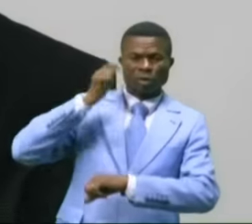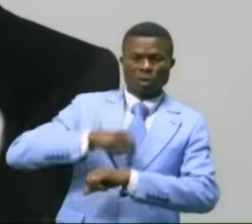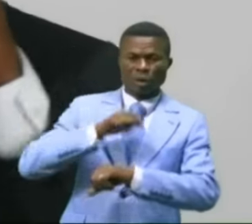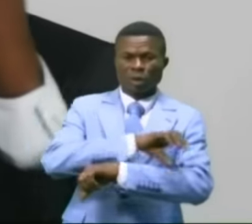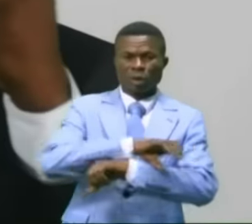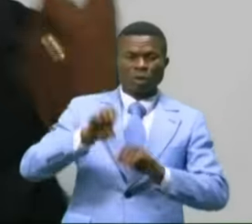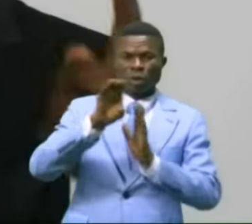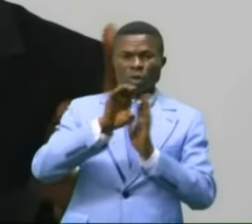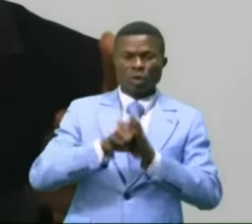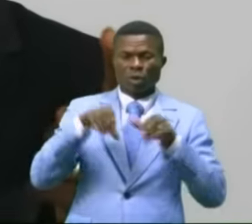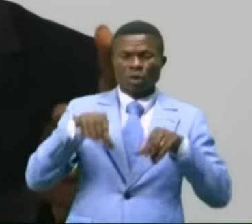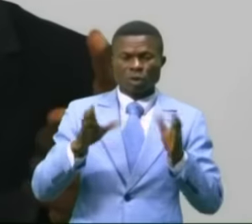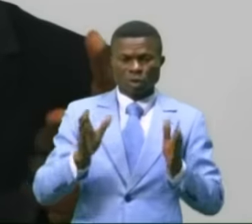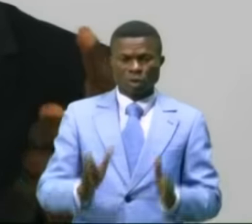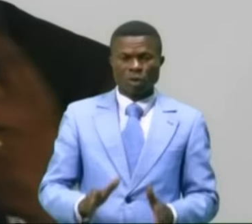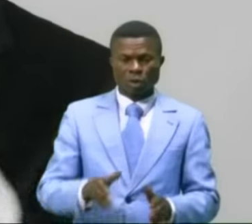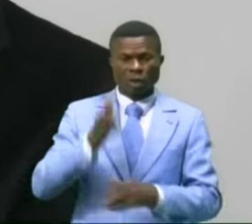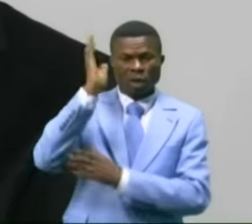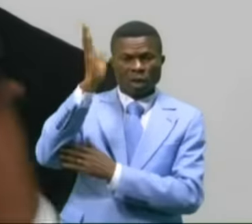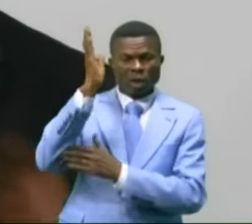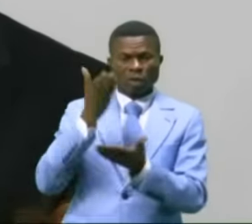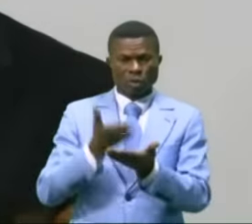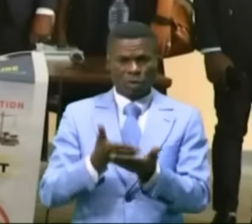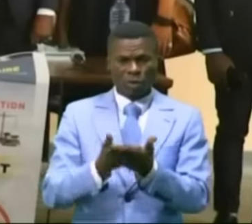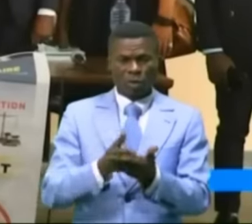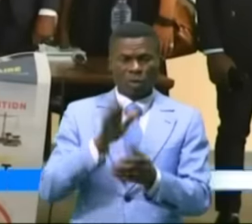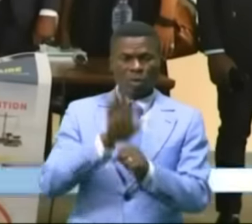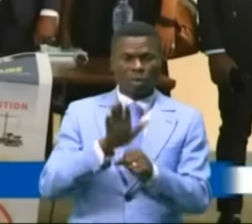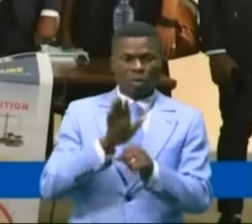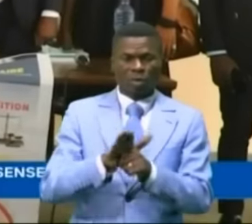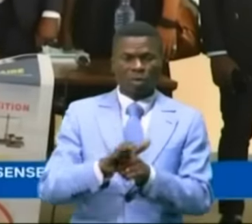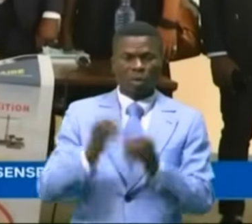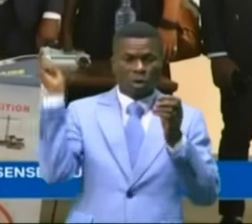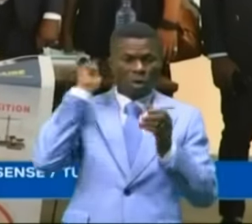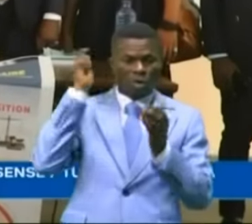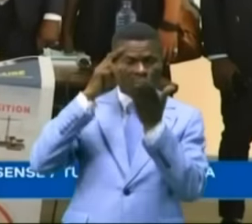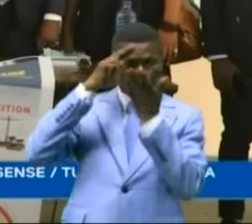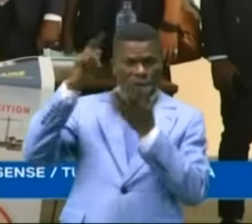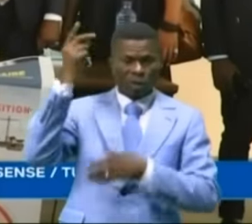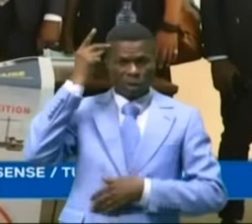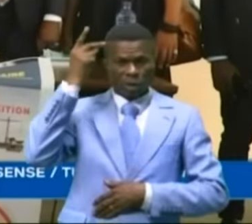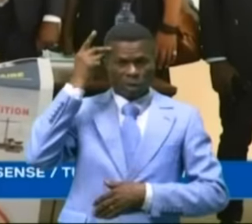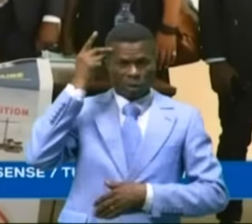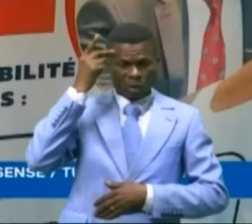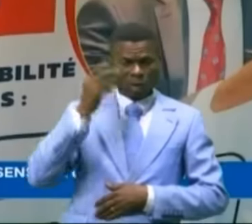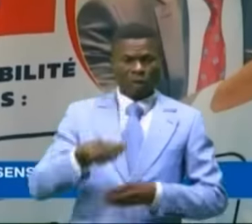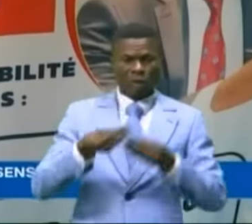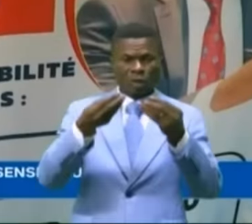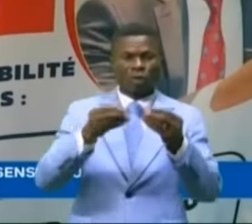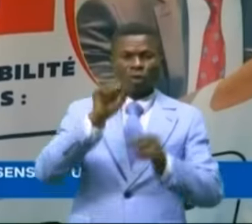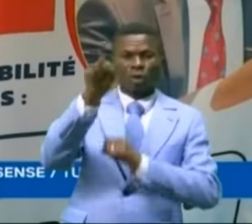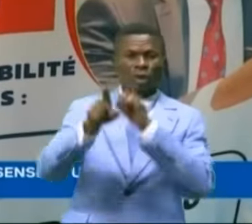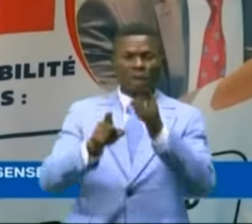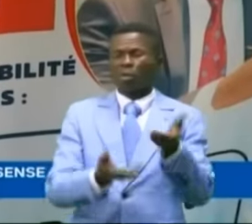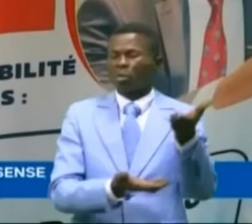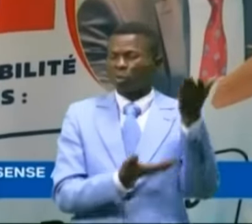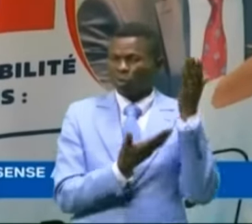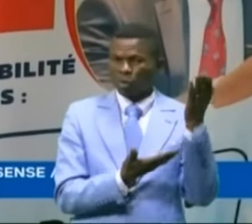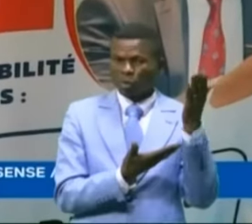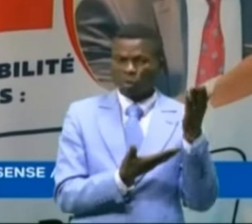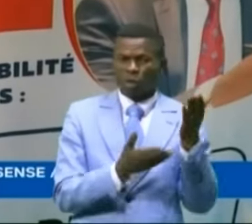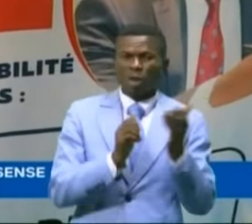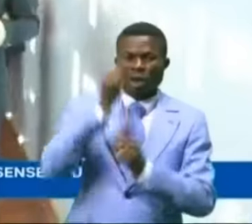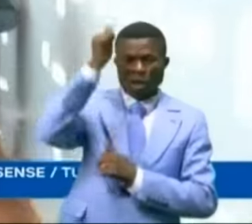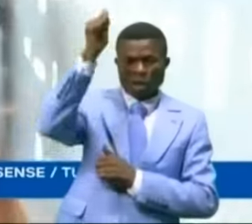constitutionnel congolais. Cette conférence, devant les étudiants de l'Université de Kinshasa, pose des questions pertinentes sur